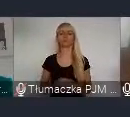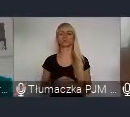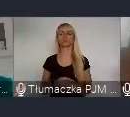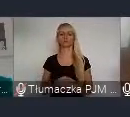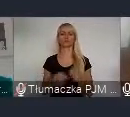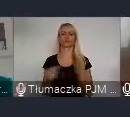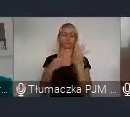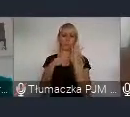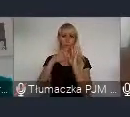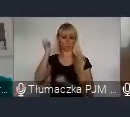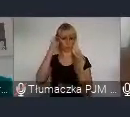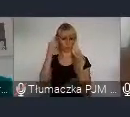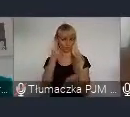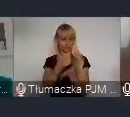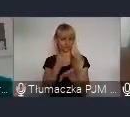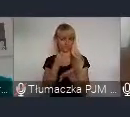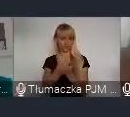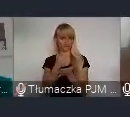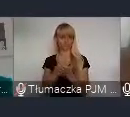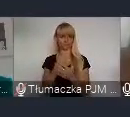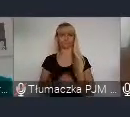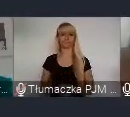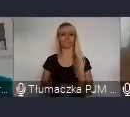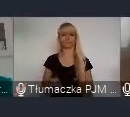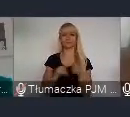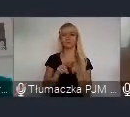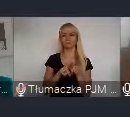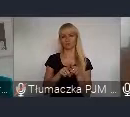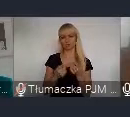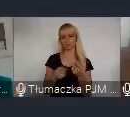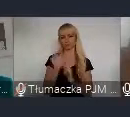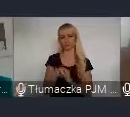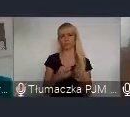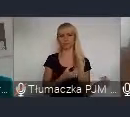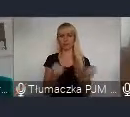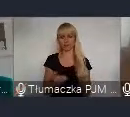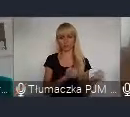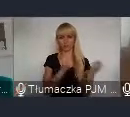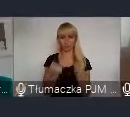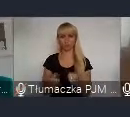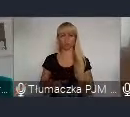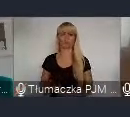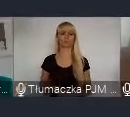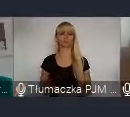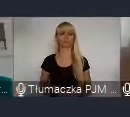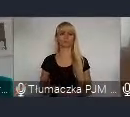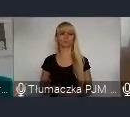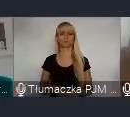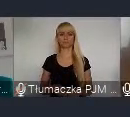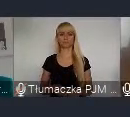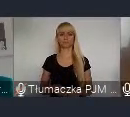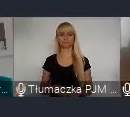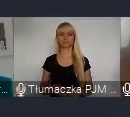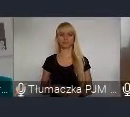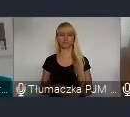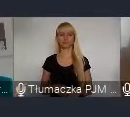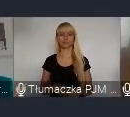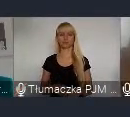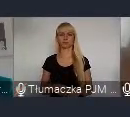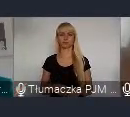I z tego punktu widzenia szczególnie transport umożliwia po prostu lepszy kontakt pomiędzy ludźmi. Jakie